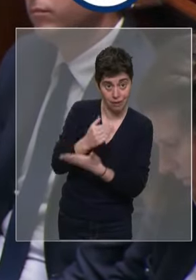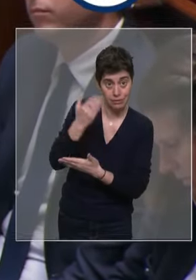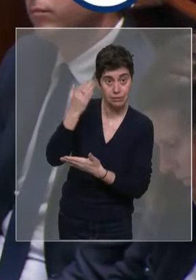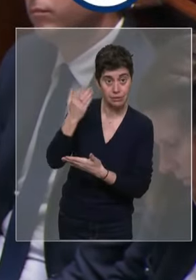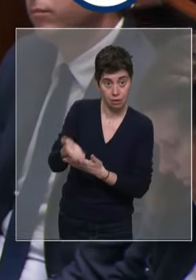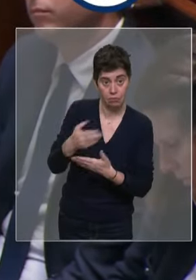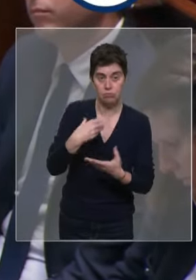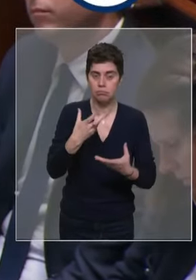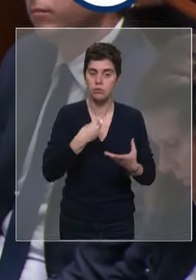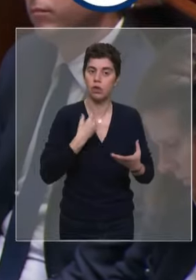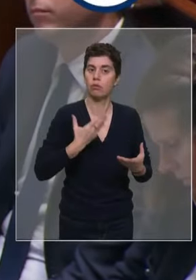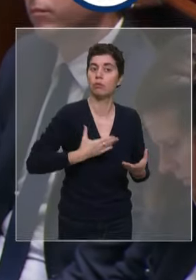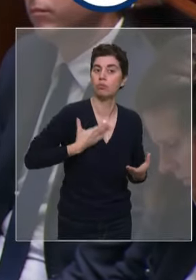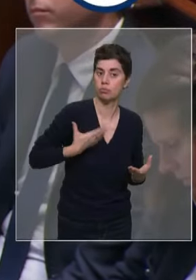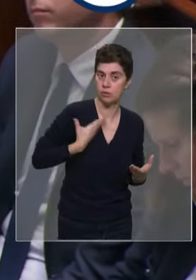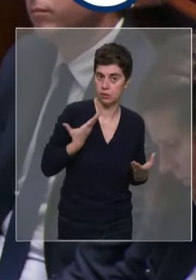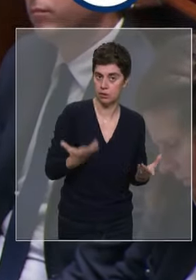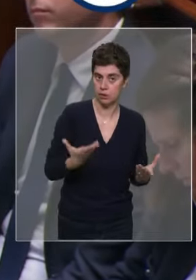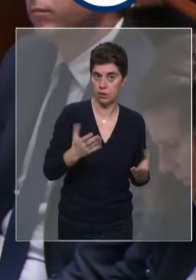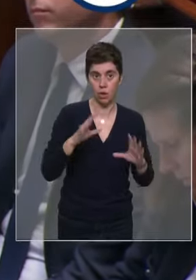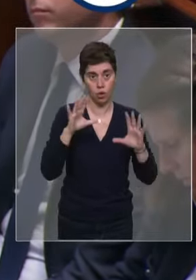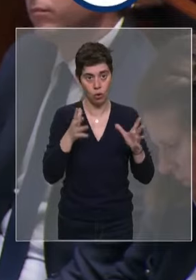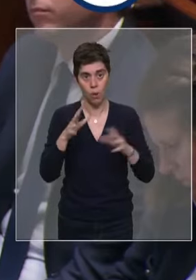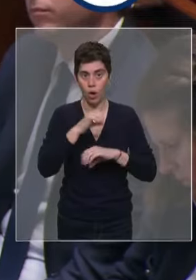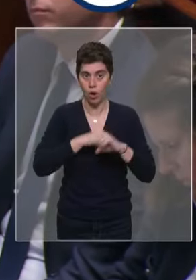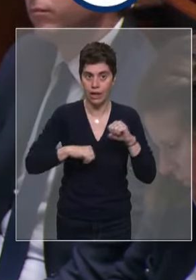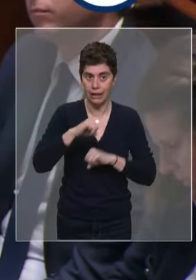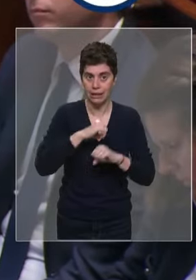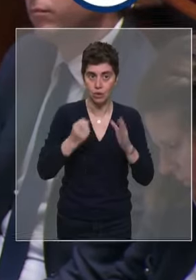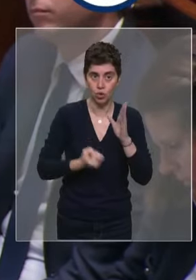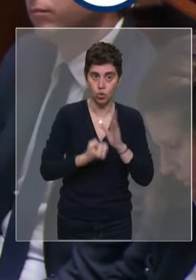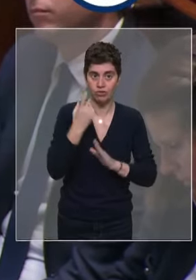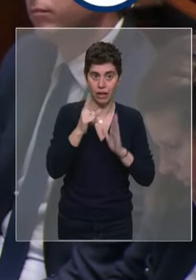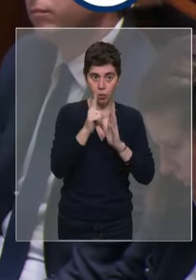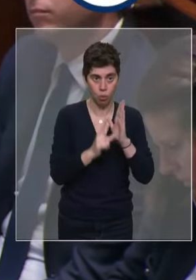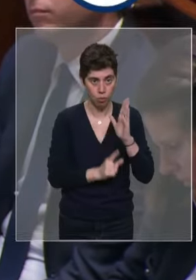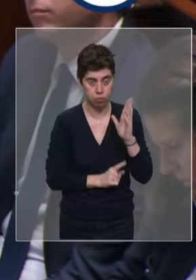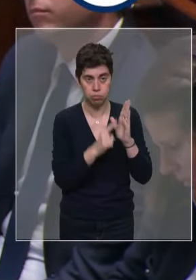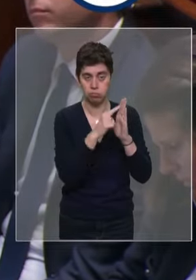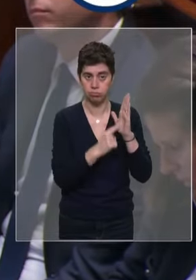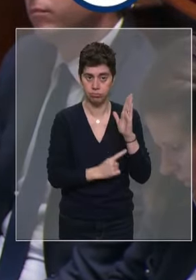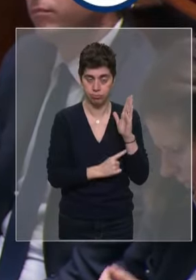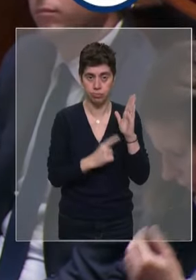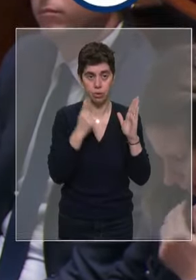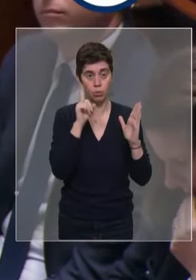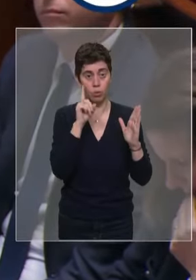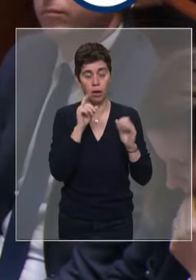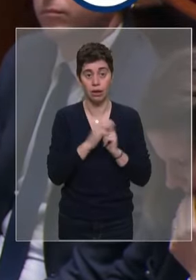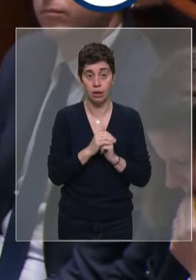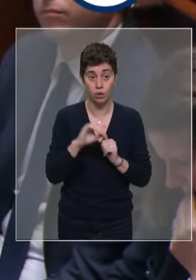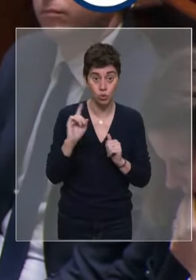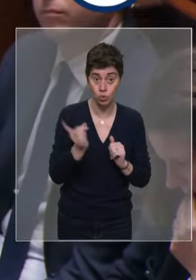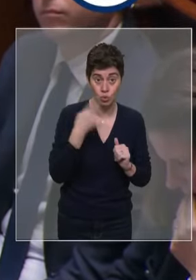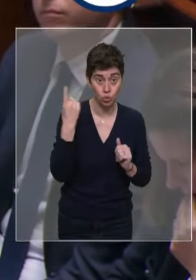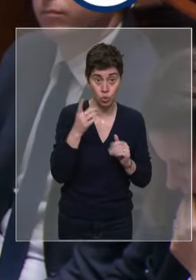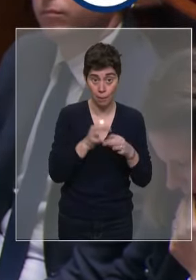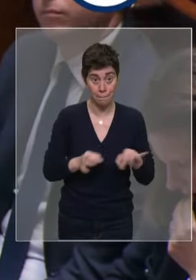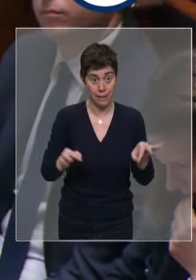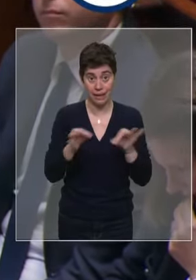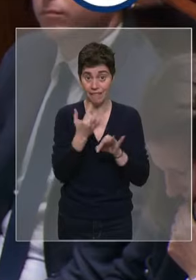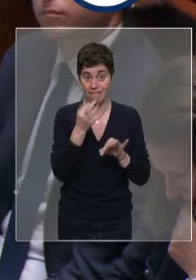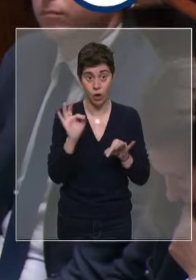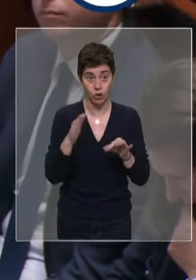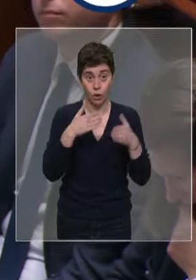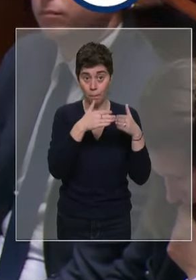nous servir à définir une doctrine pour le reste de la France, puisque l'ensemble des ports de ce pays vont être concernés par les